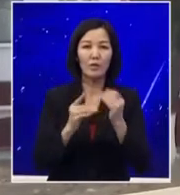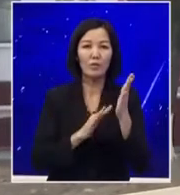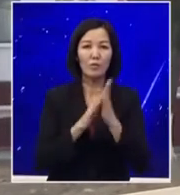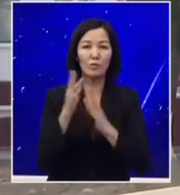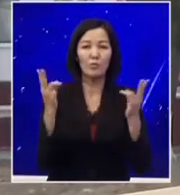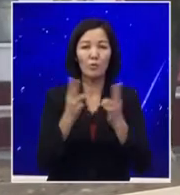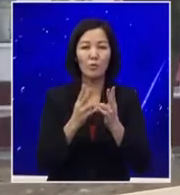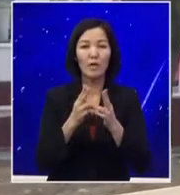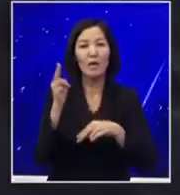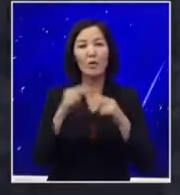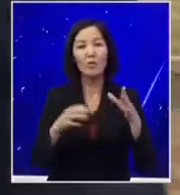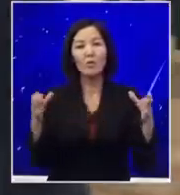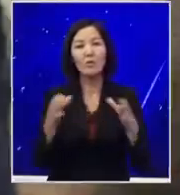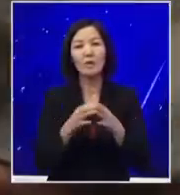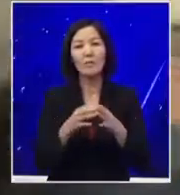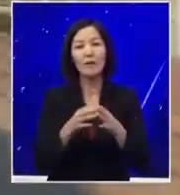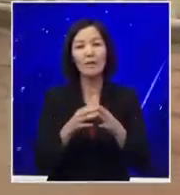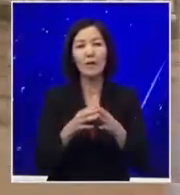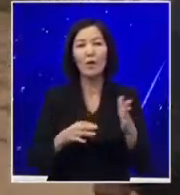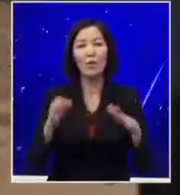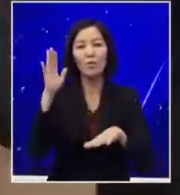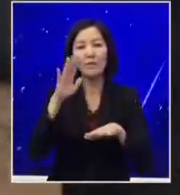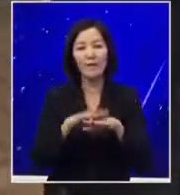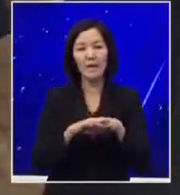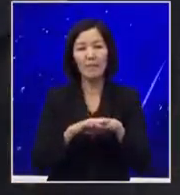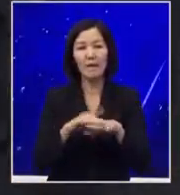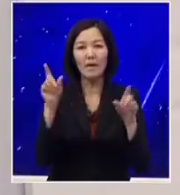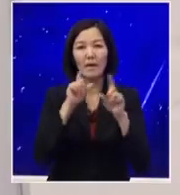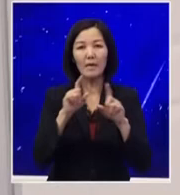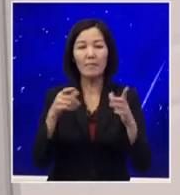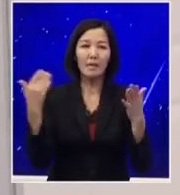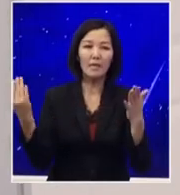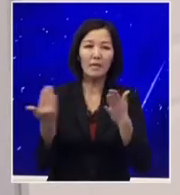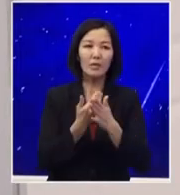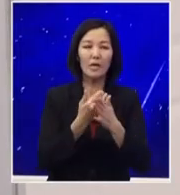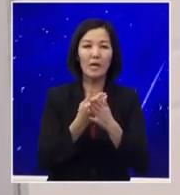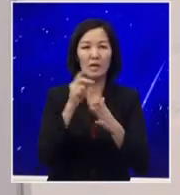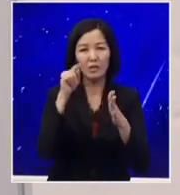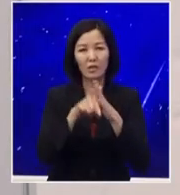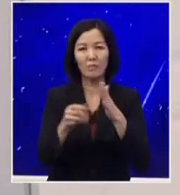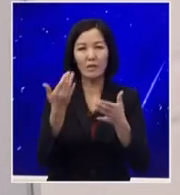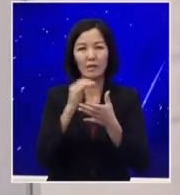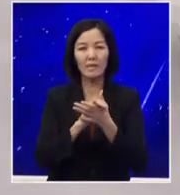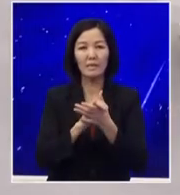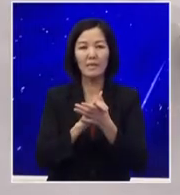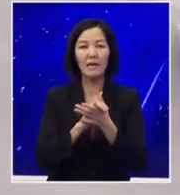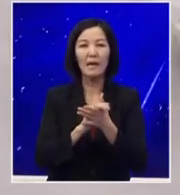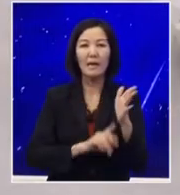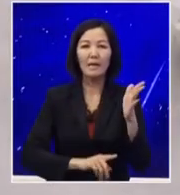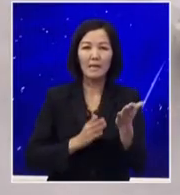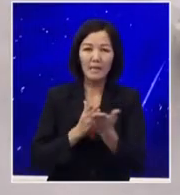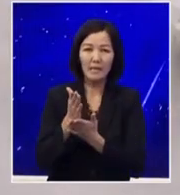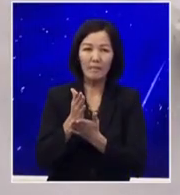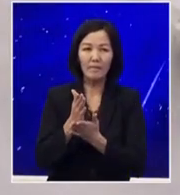Мердігер компания басшылығына кәсіби кеңесін берген Амандық Ғаббасұлы ғимараттың жаңа келбетімен танысты. Қабылдау бөліміне кірер